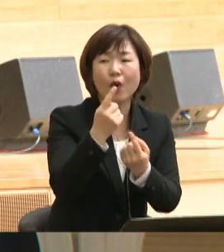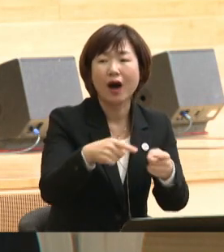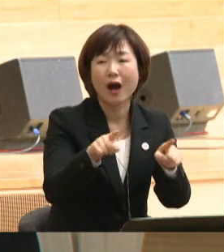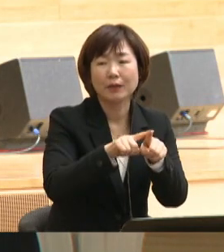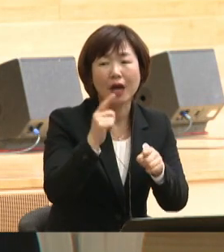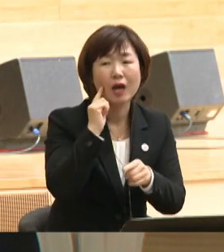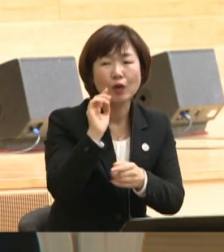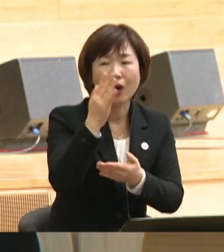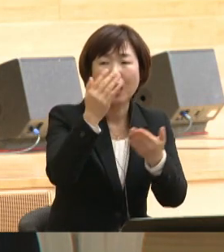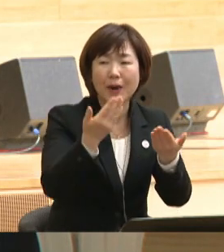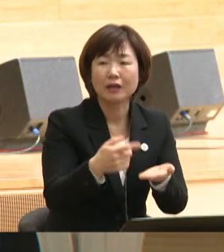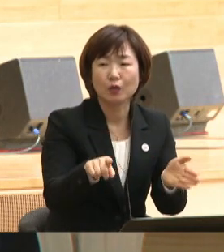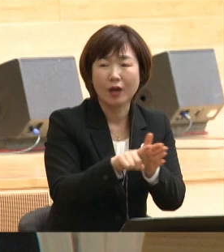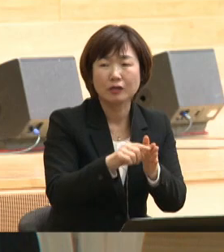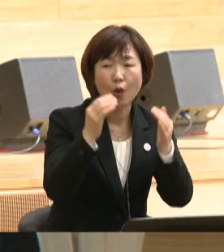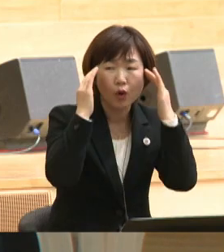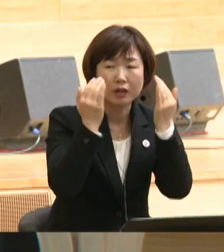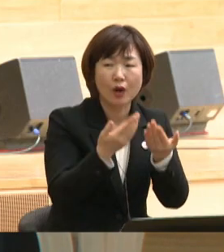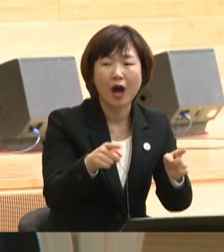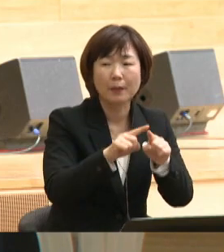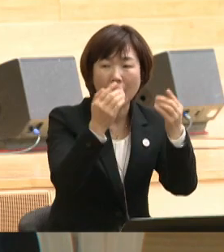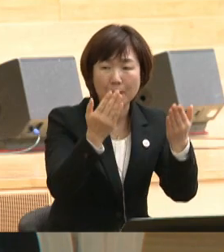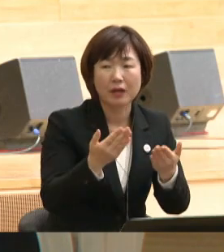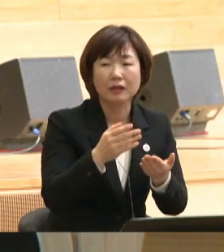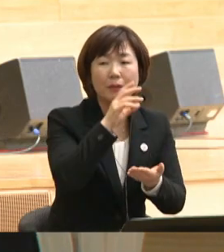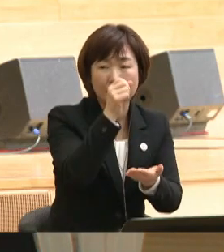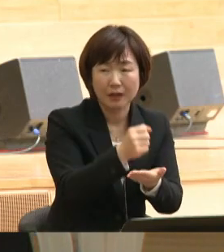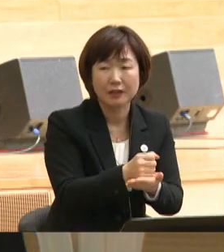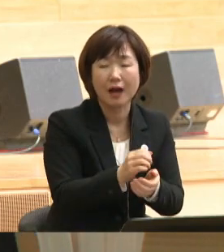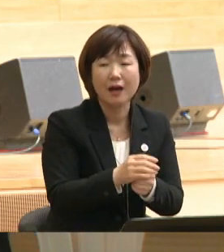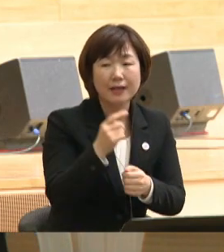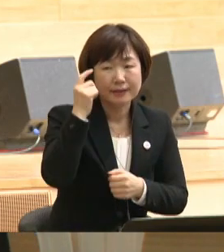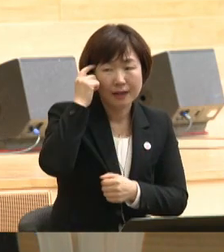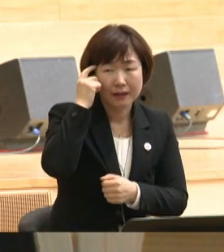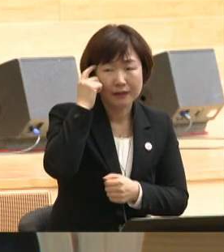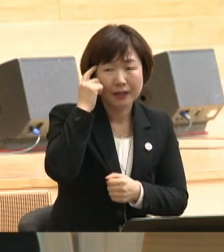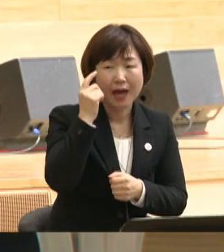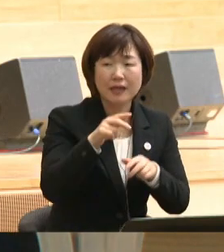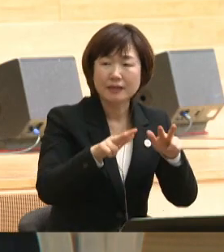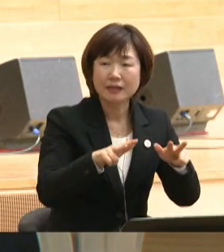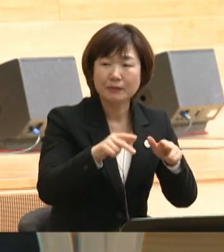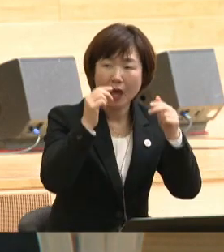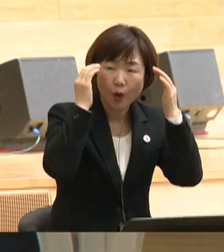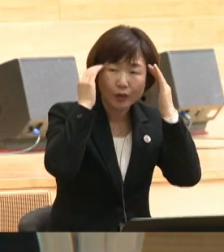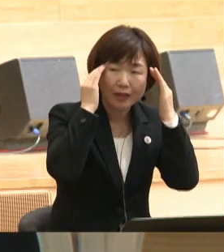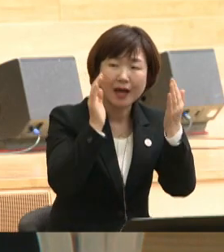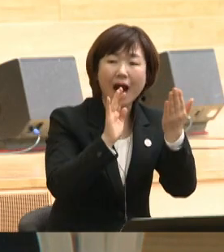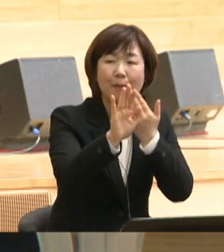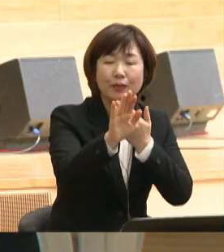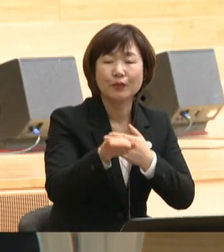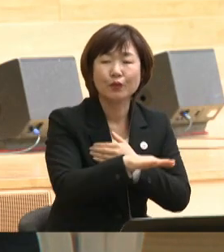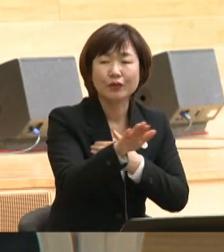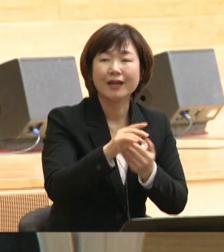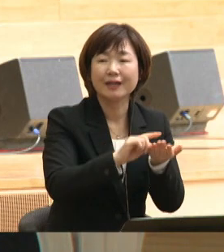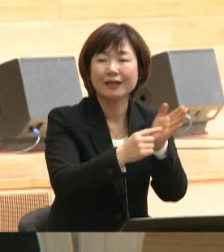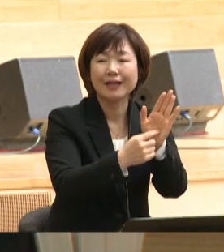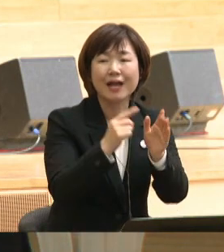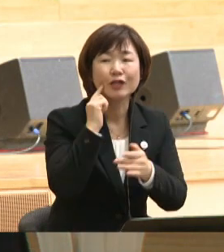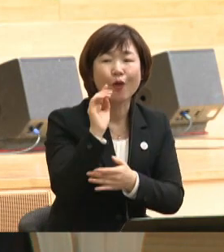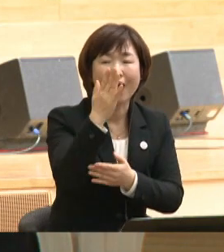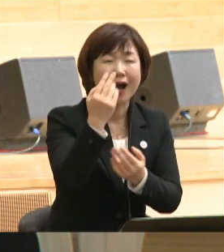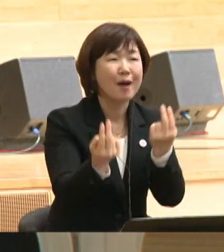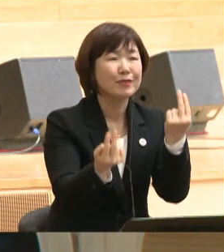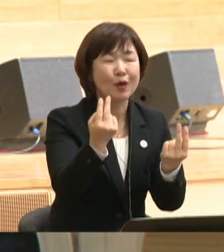영광을 받기 위하여 고난도와 함께 받아야 할 것이니라 생각하건대 현재의 고난은 장차 우리에게 나타날